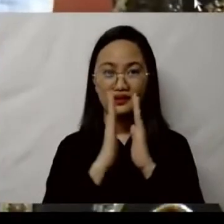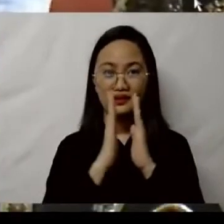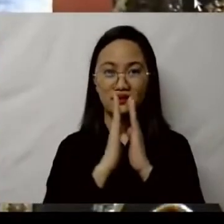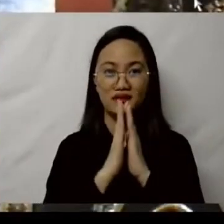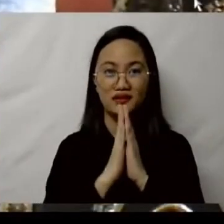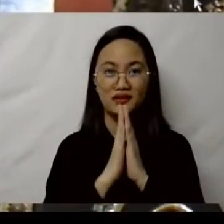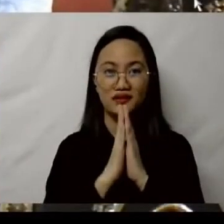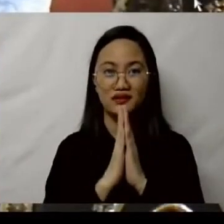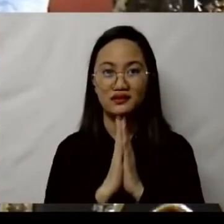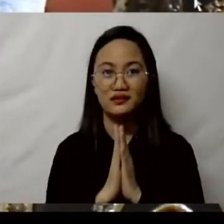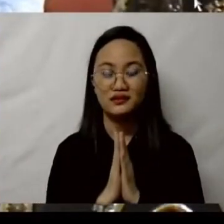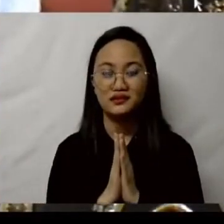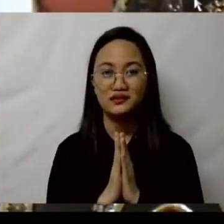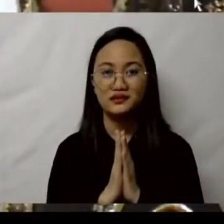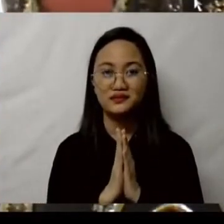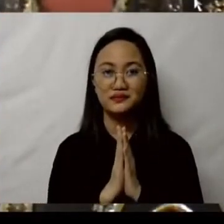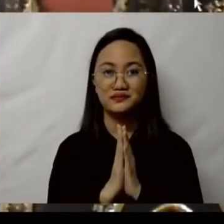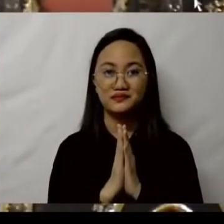amen.